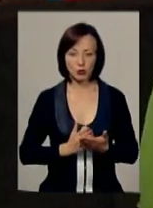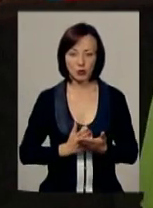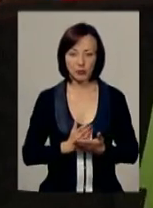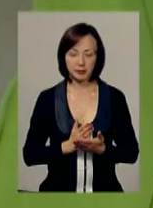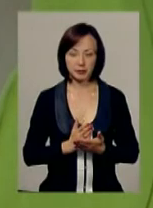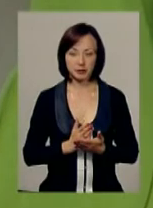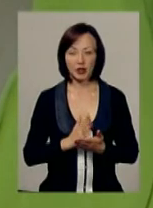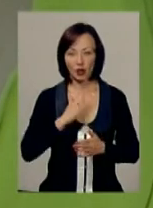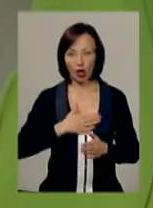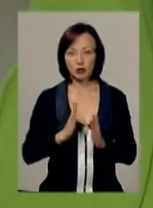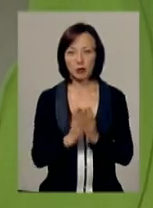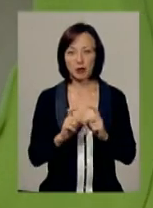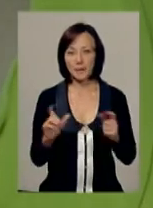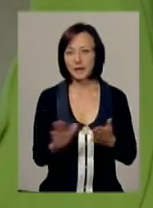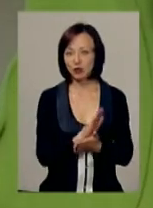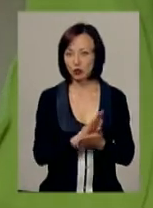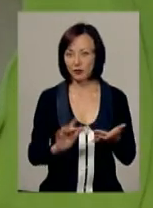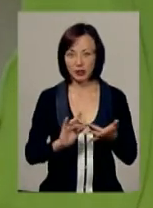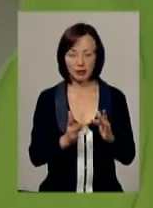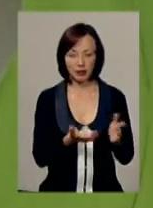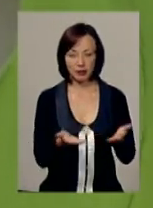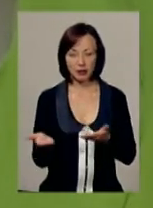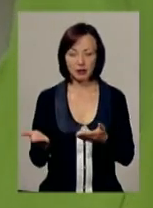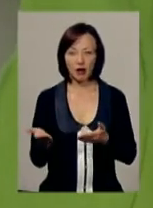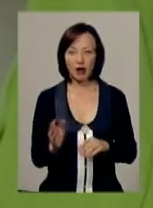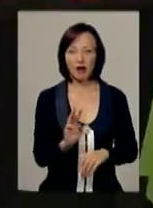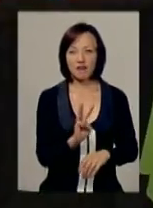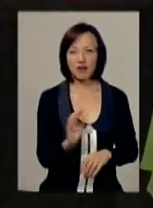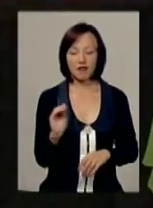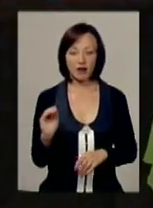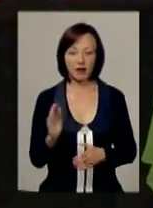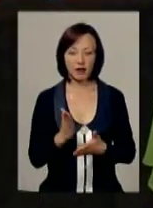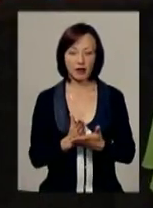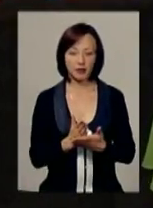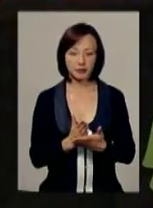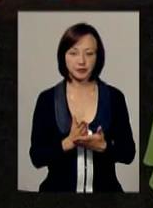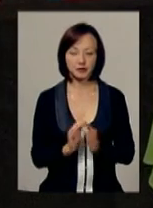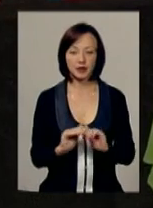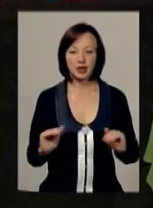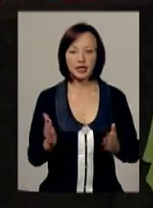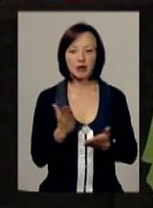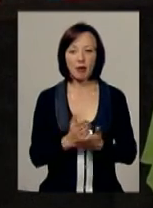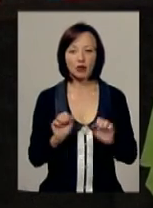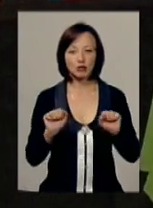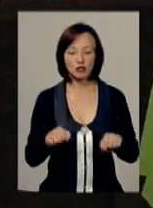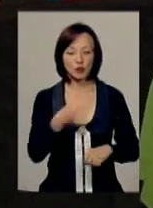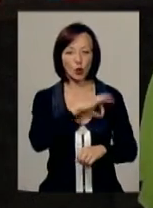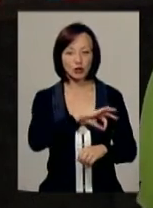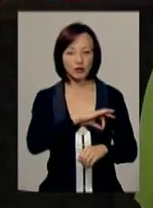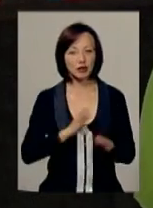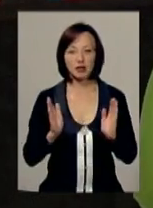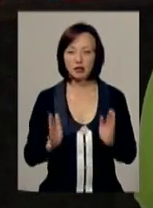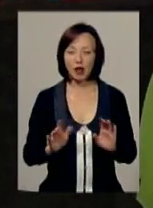бібліотеки. Безкоштовний інтернет, Wi-Fi. У мене є, тому діти мають можливість користуватись не